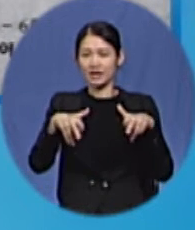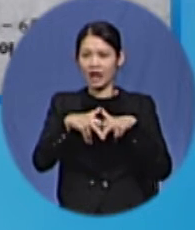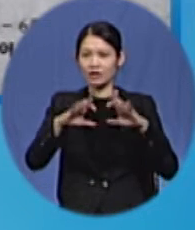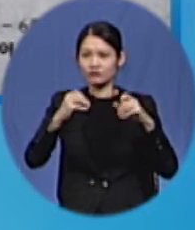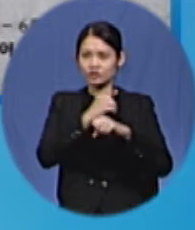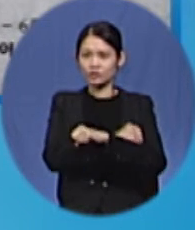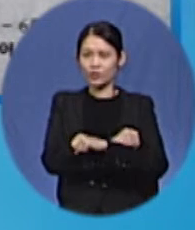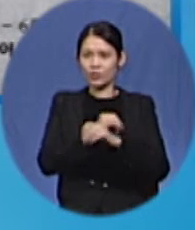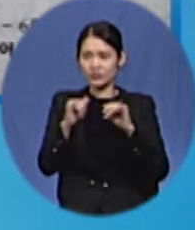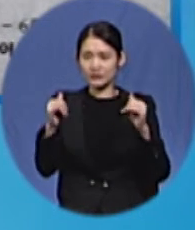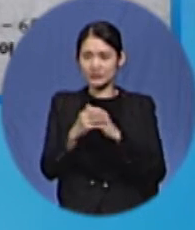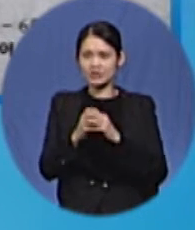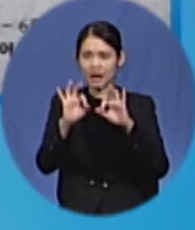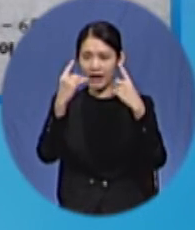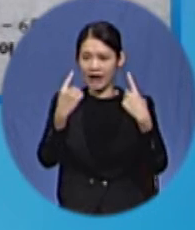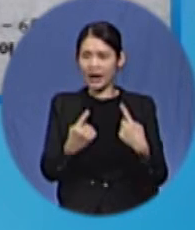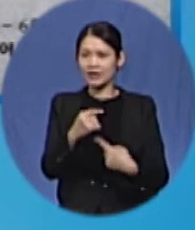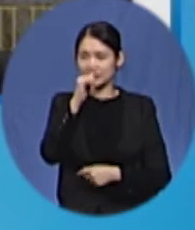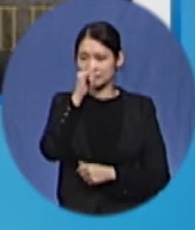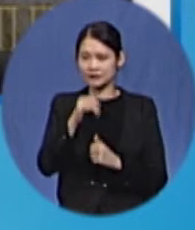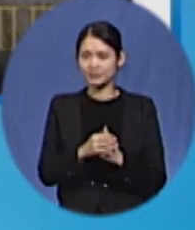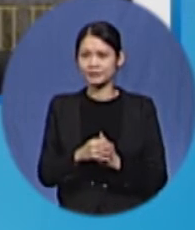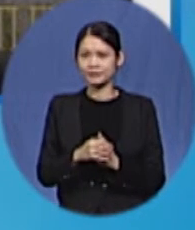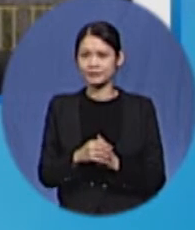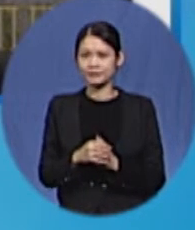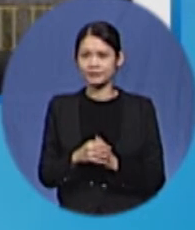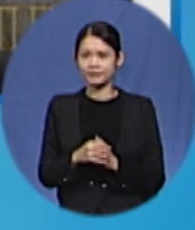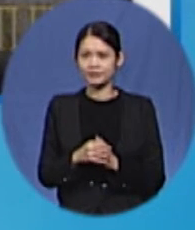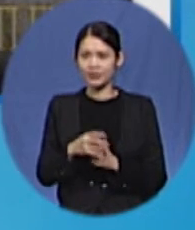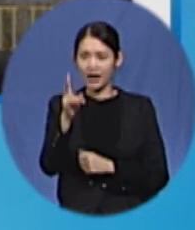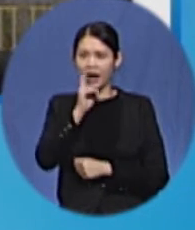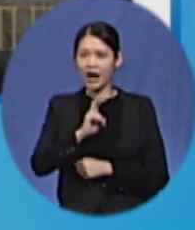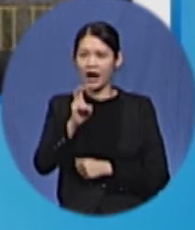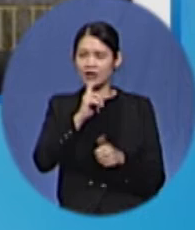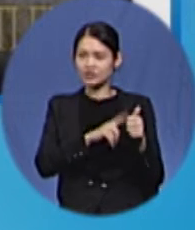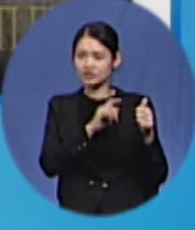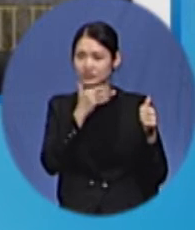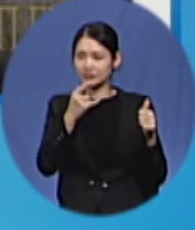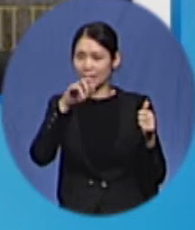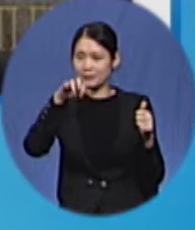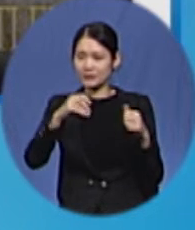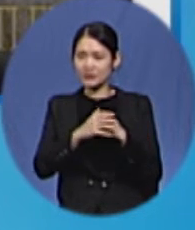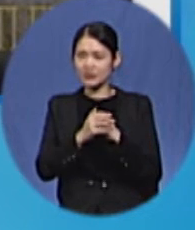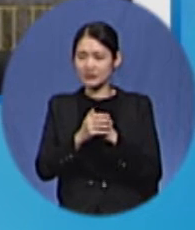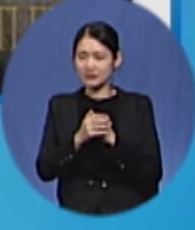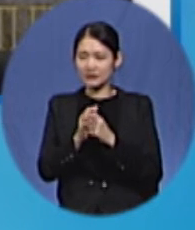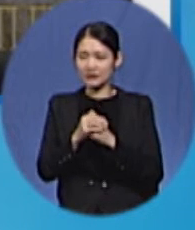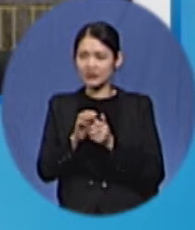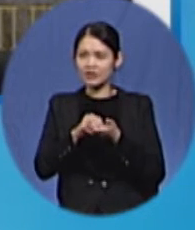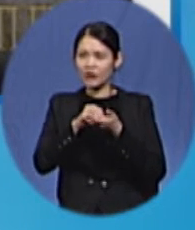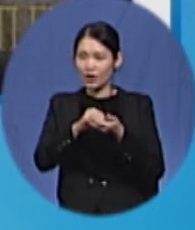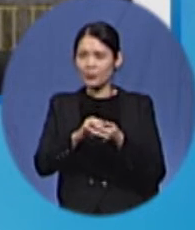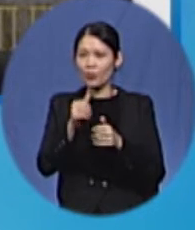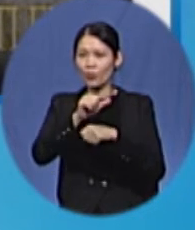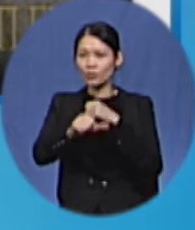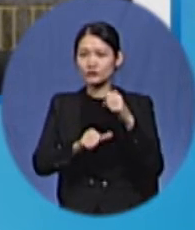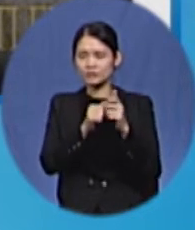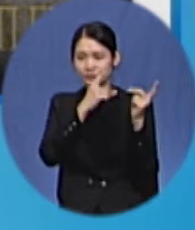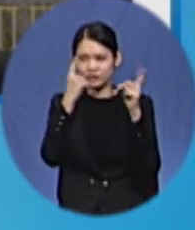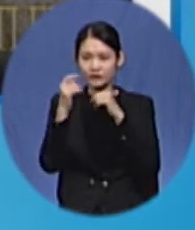장애인과 국가유공자는 할인 혜택이 있습니다. 가수 남진이 데뷔 50주년을 맞아 전국 콘서트를